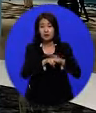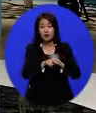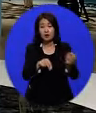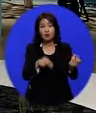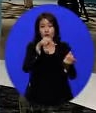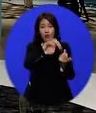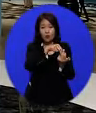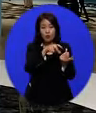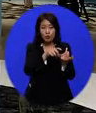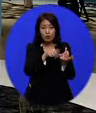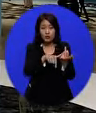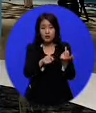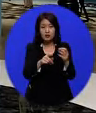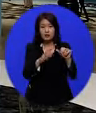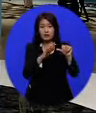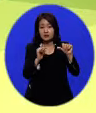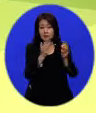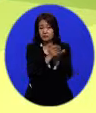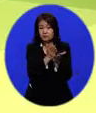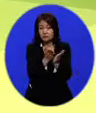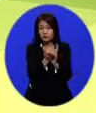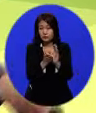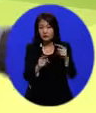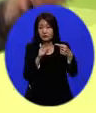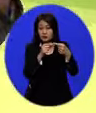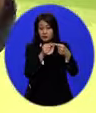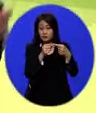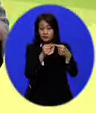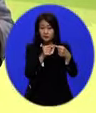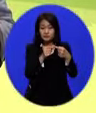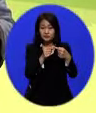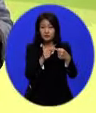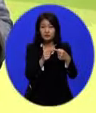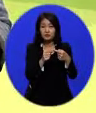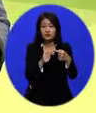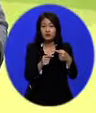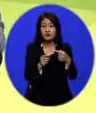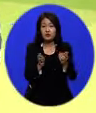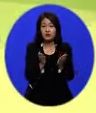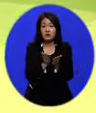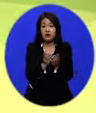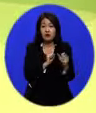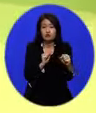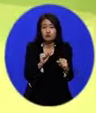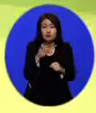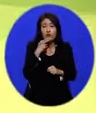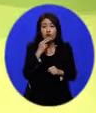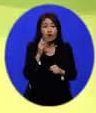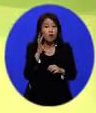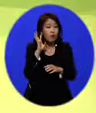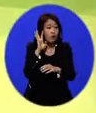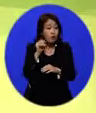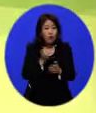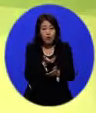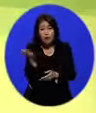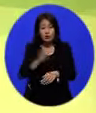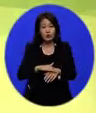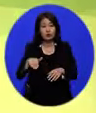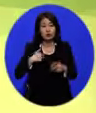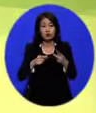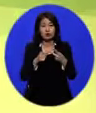내렸을 때 그 다섯 부류 중에 첫째 부류는 배 안에 움직이지 않아요. 언제 갈지 모르니까.